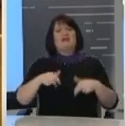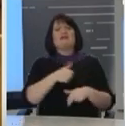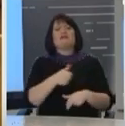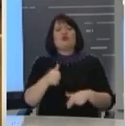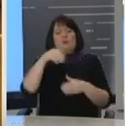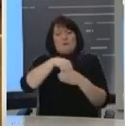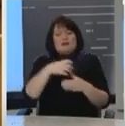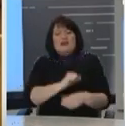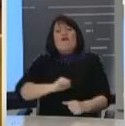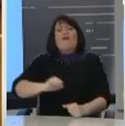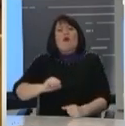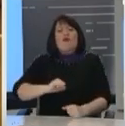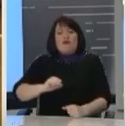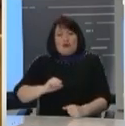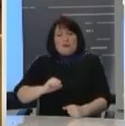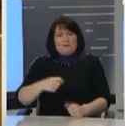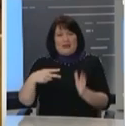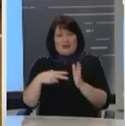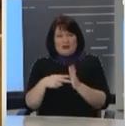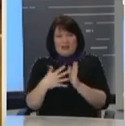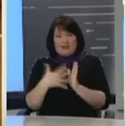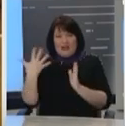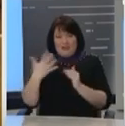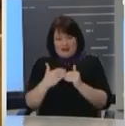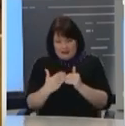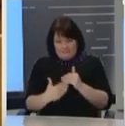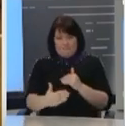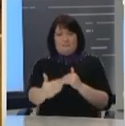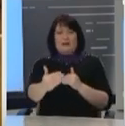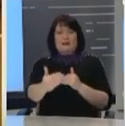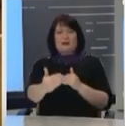φόβο και από το 2015 και μετά